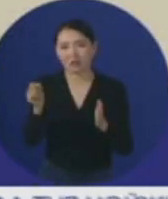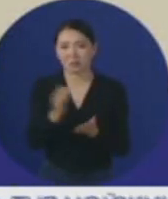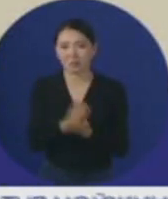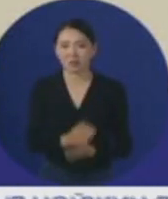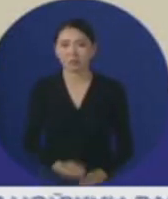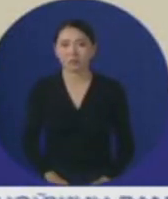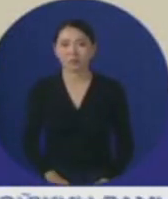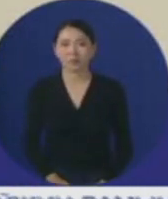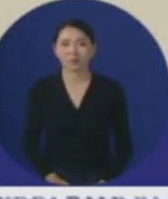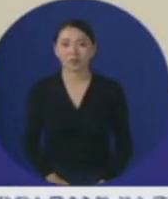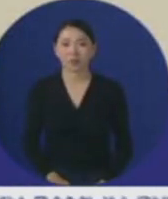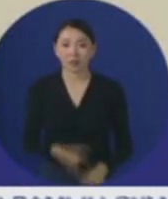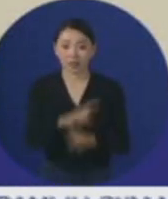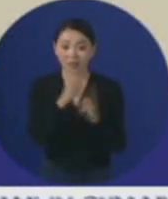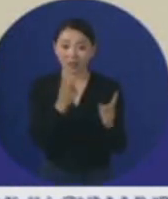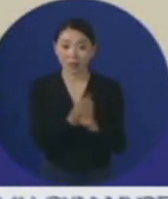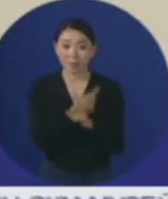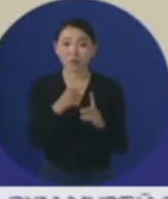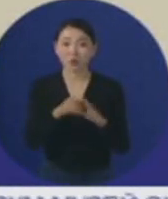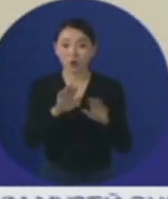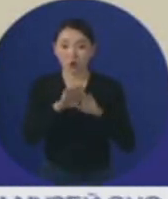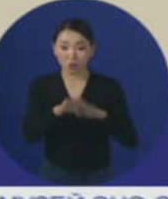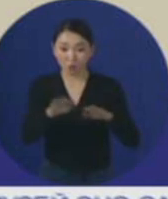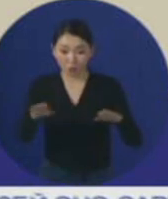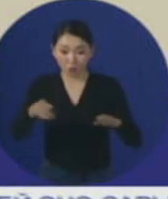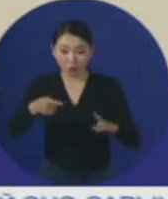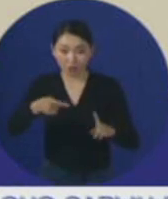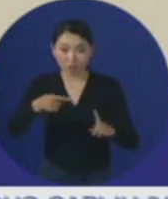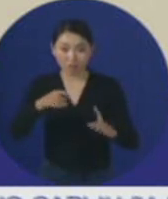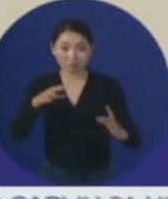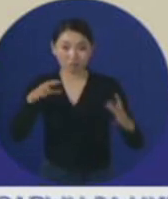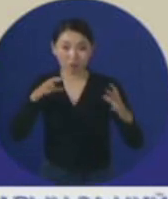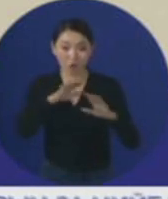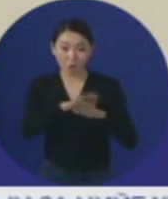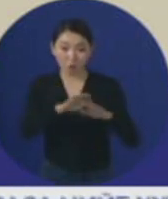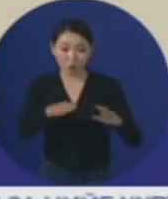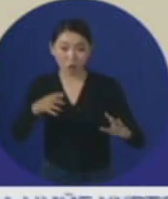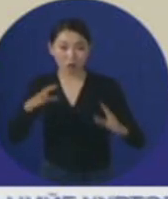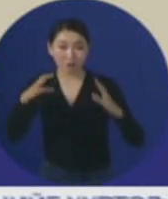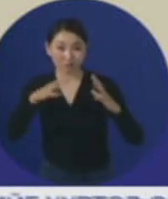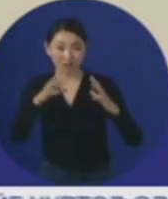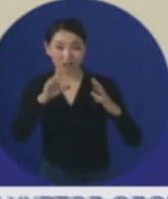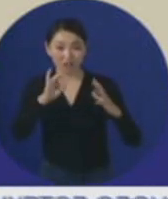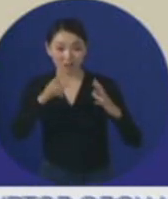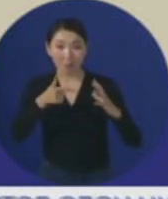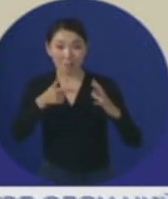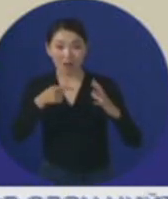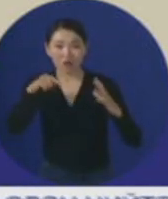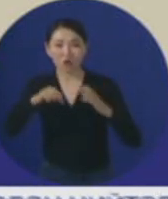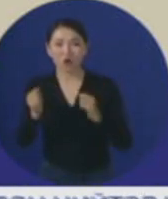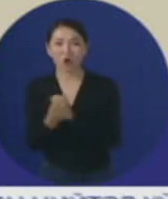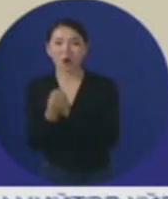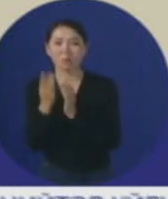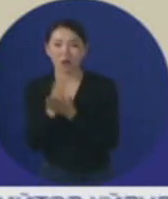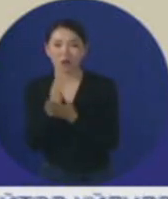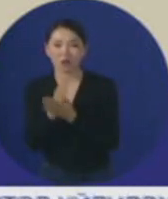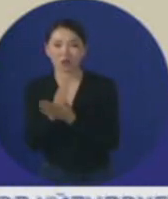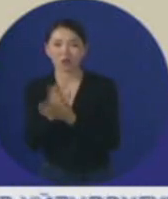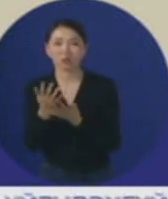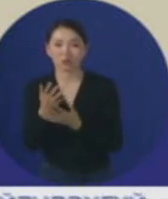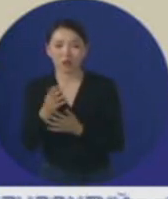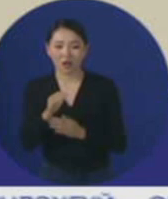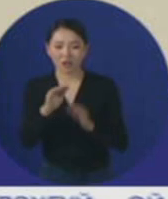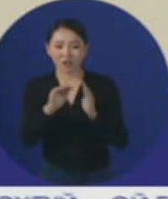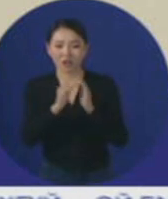төрлийн гэмт хэрэг бол ялангуяа хүүхдийн эсрэг үүлдэж байгаа гэмтний тухайд бол өөр ингэсэн онцлогтой. Өөрөлдөлд дийлэнхтэй ахын хүрээнд